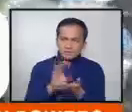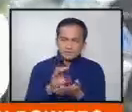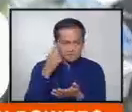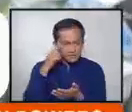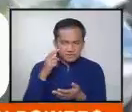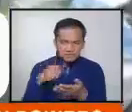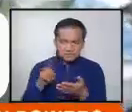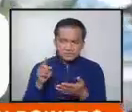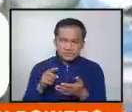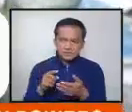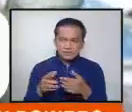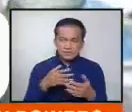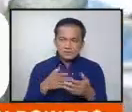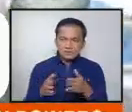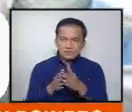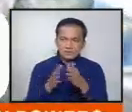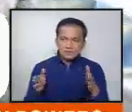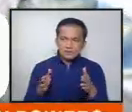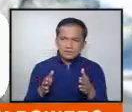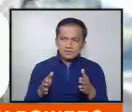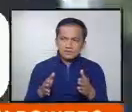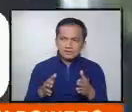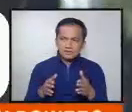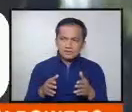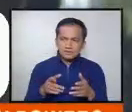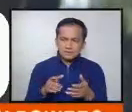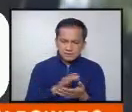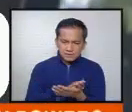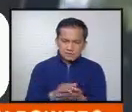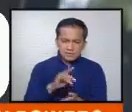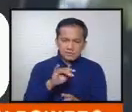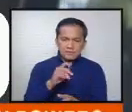masuri. Kahit kasi malaki na ang inilinis ng Ilog